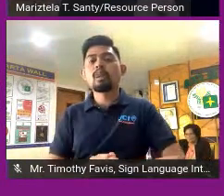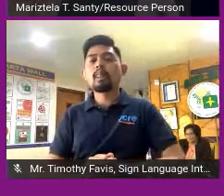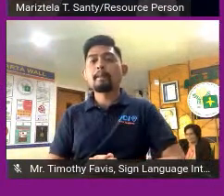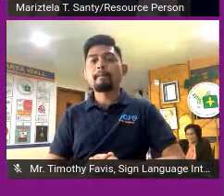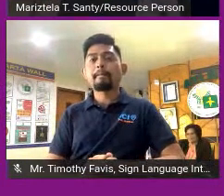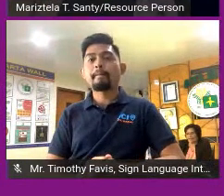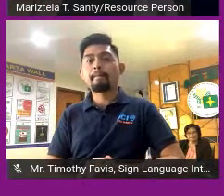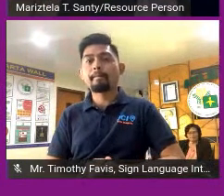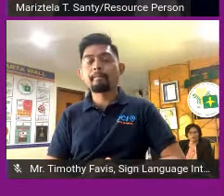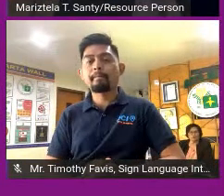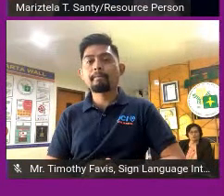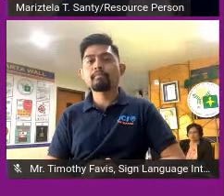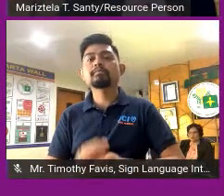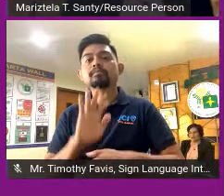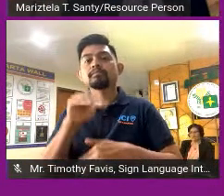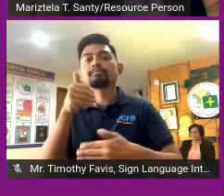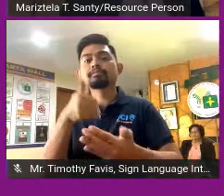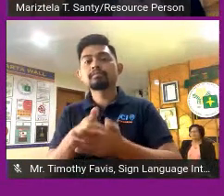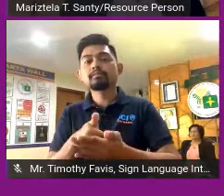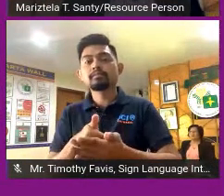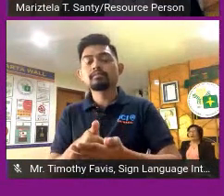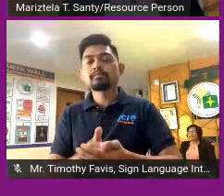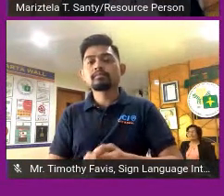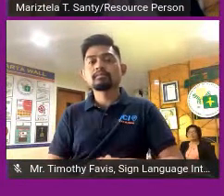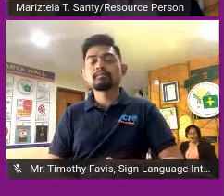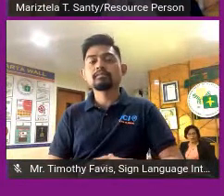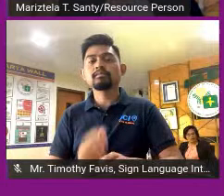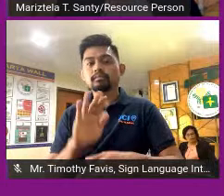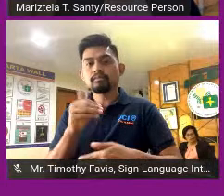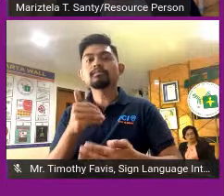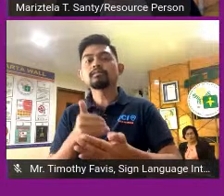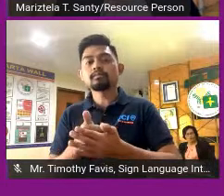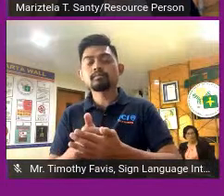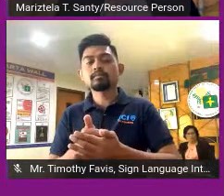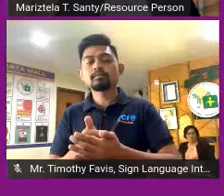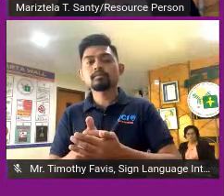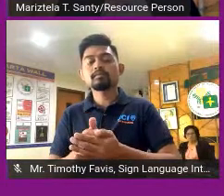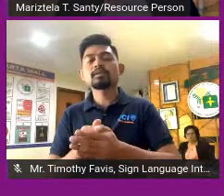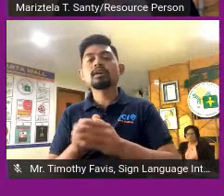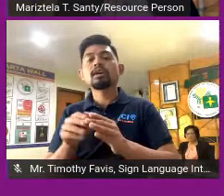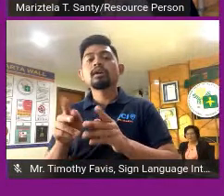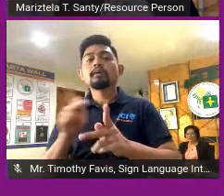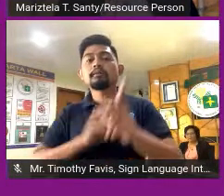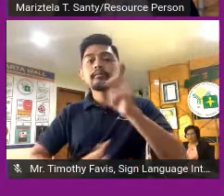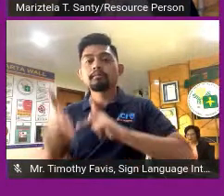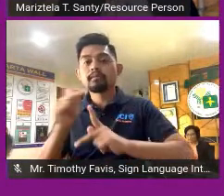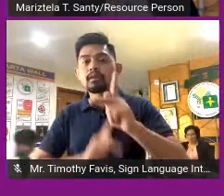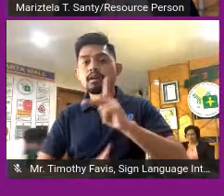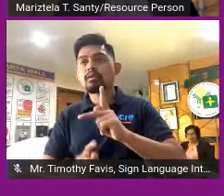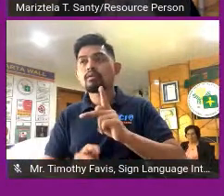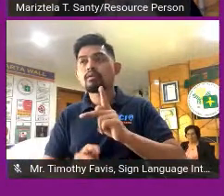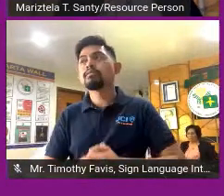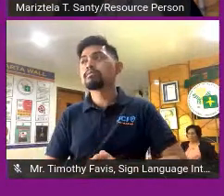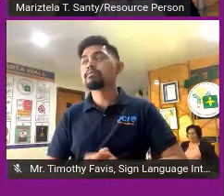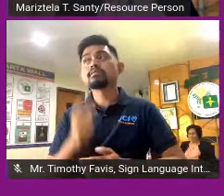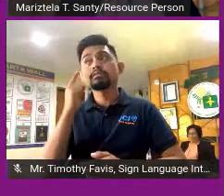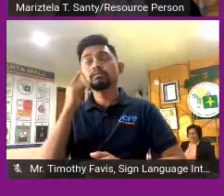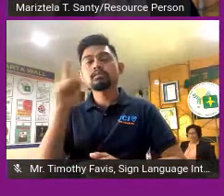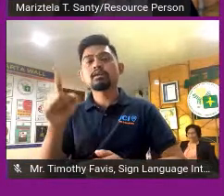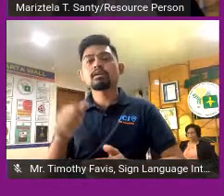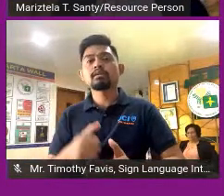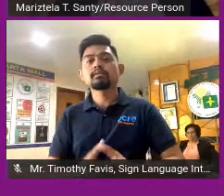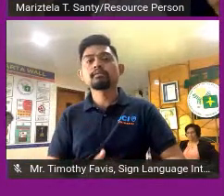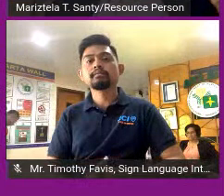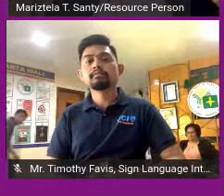but lahat po ito sa lahat na tao. Ano po? Lahat na tao para naman po